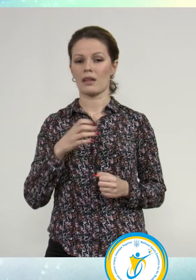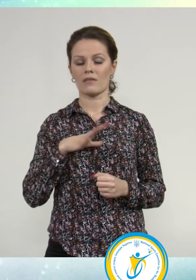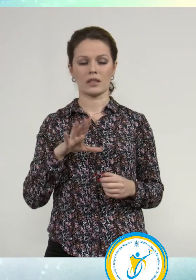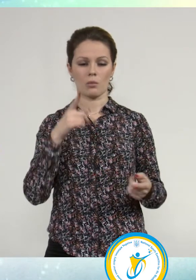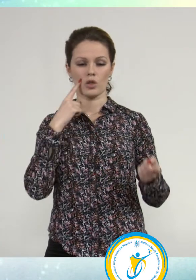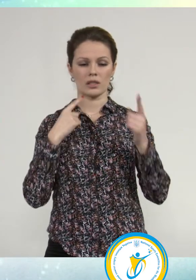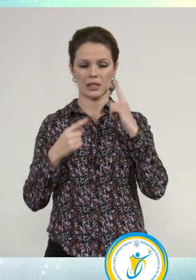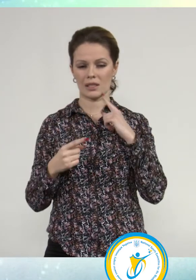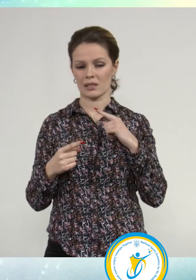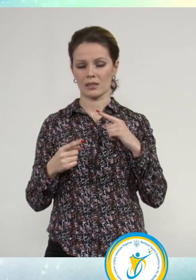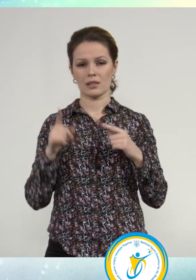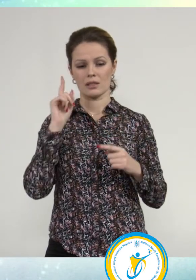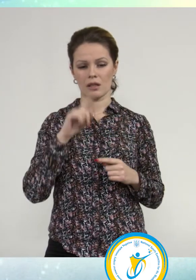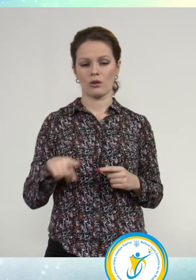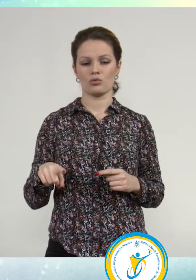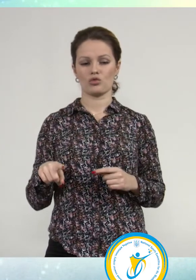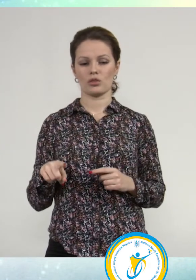сліз, знаючи